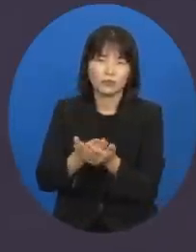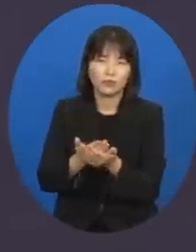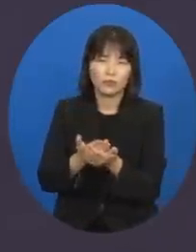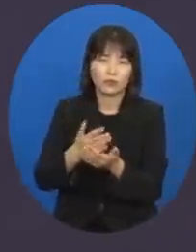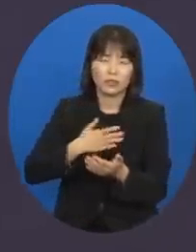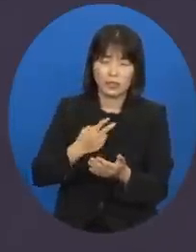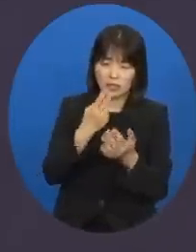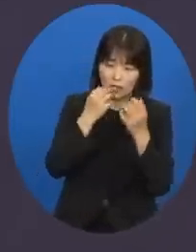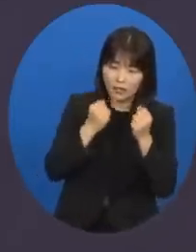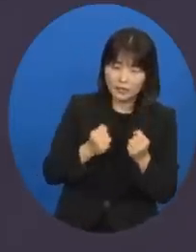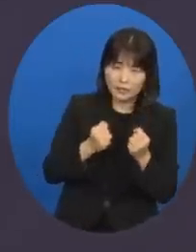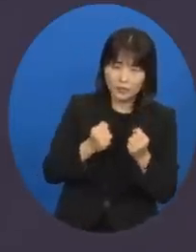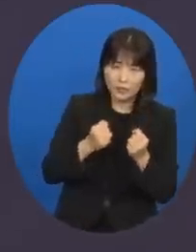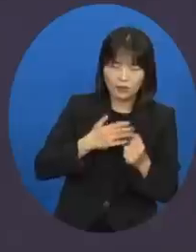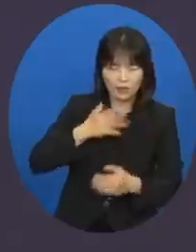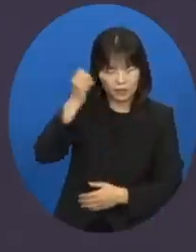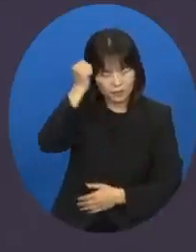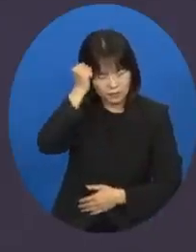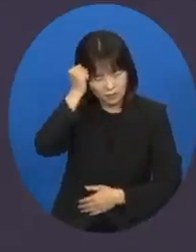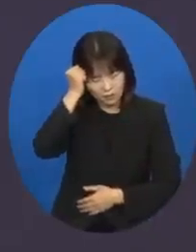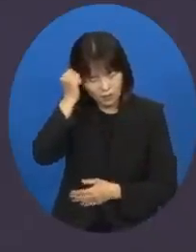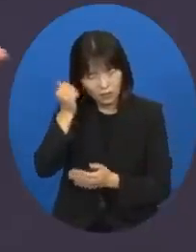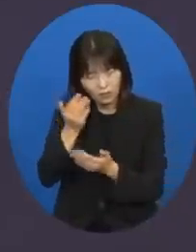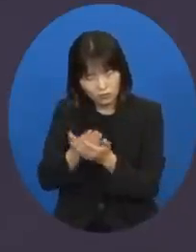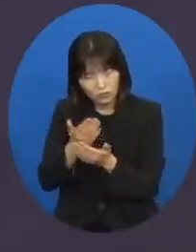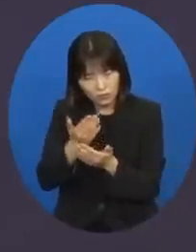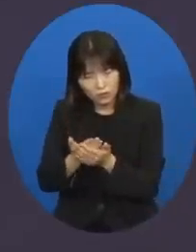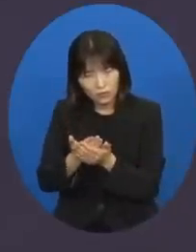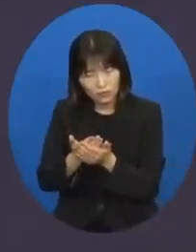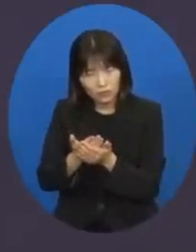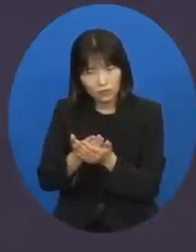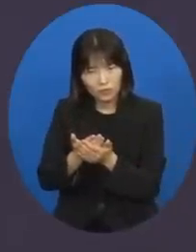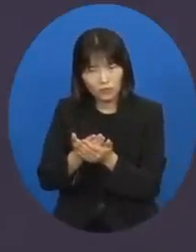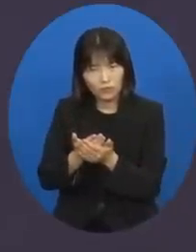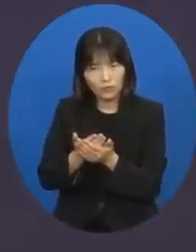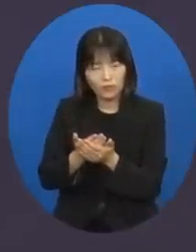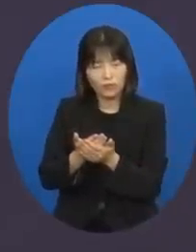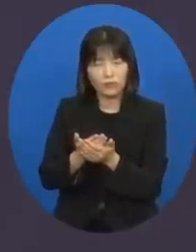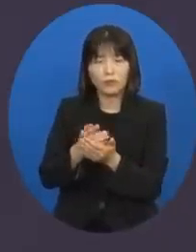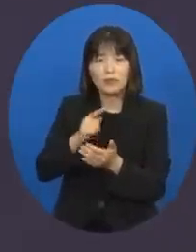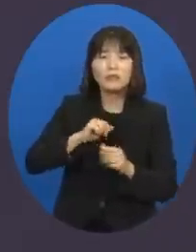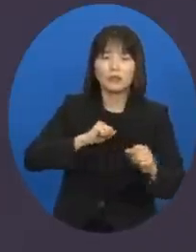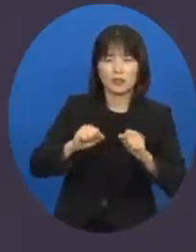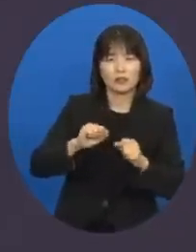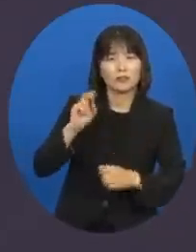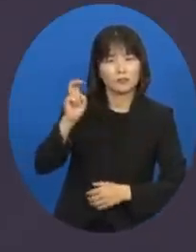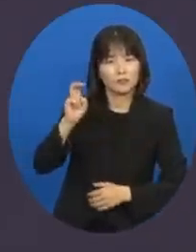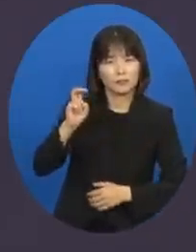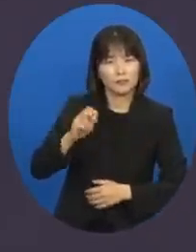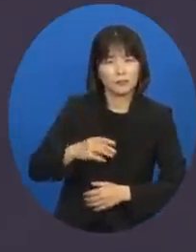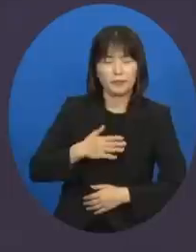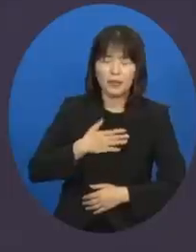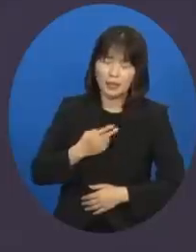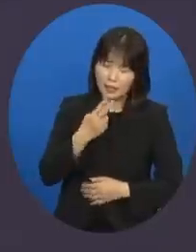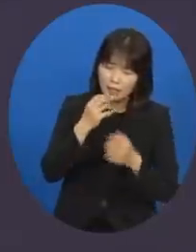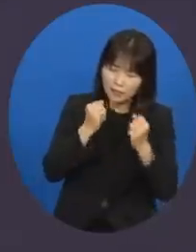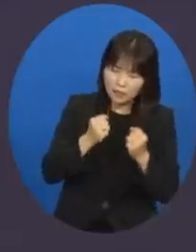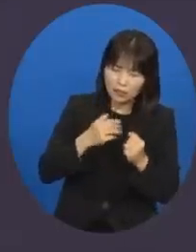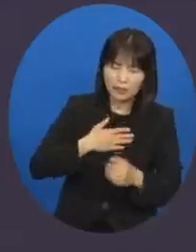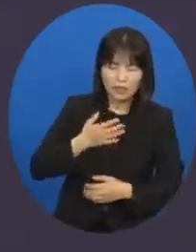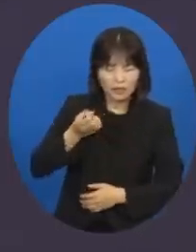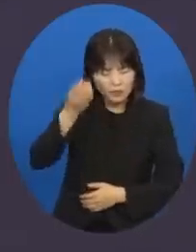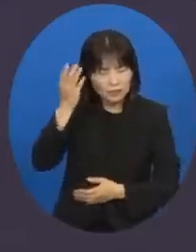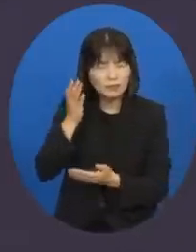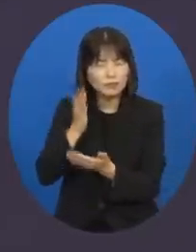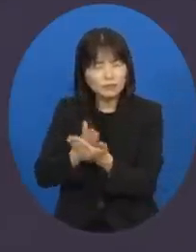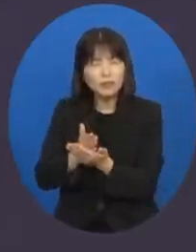살아있어요, 나 좀 기억해 주세요 라고 하는 발버둥인지도 몰라요. 나 아직 살아있다고요, 나 잊지 말아주세요.